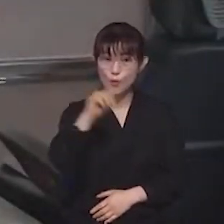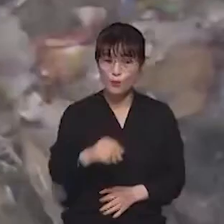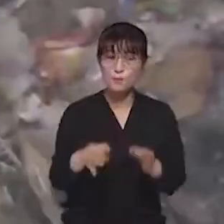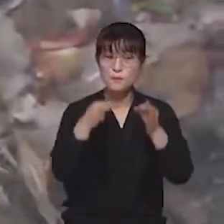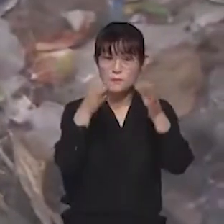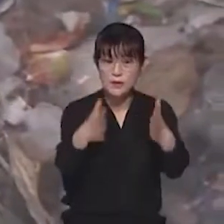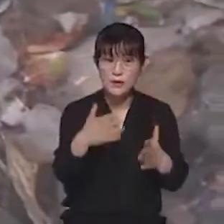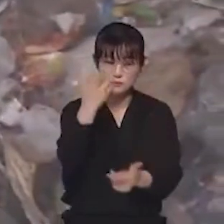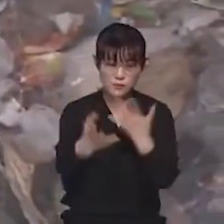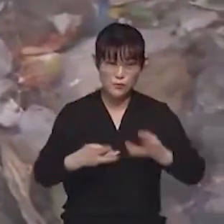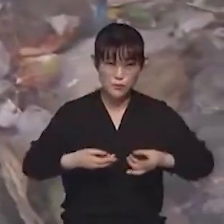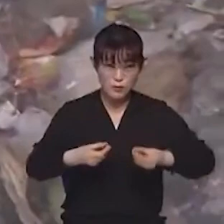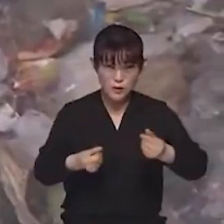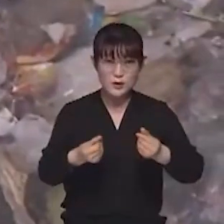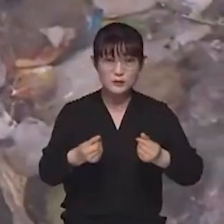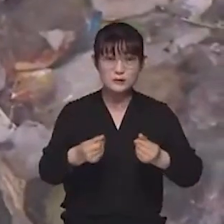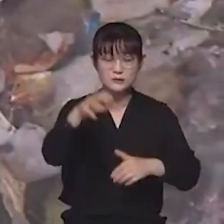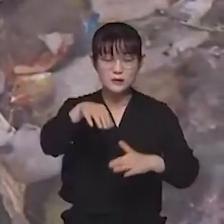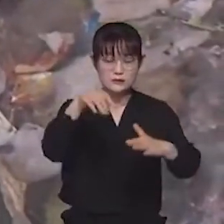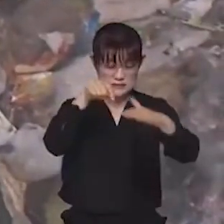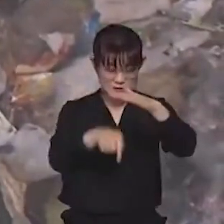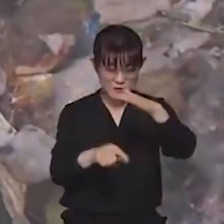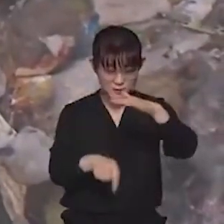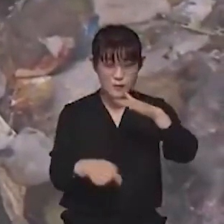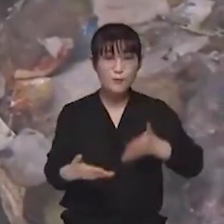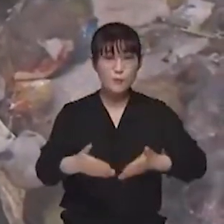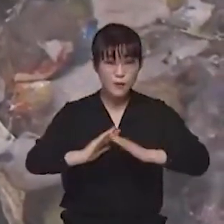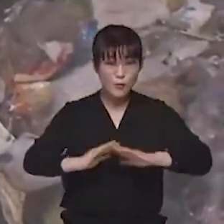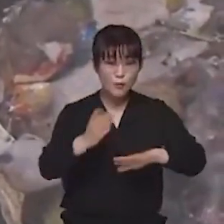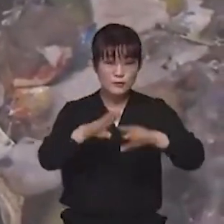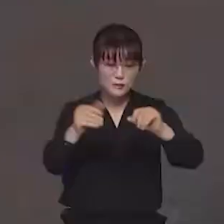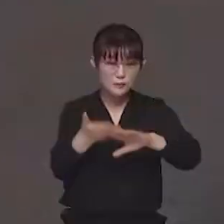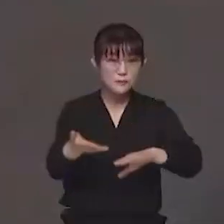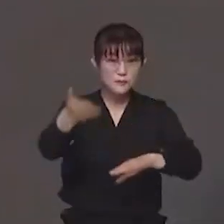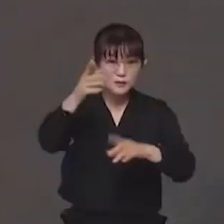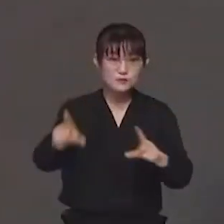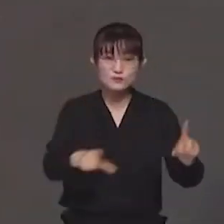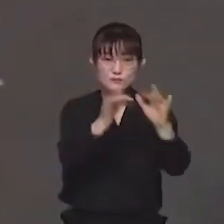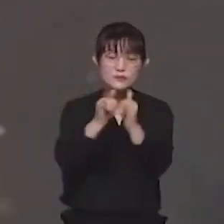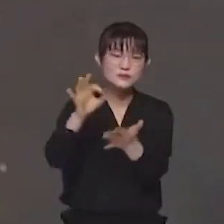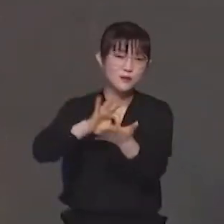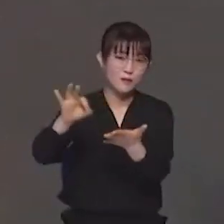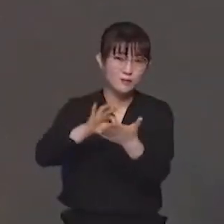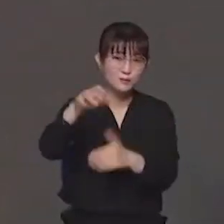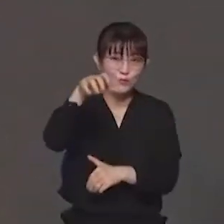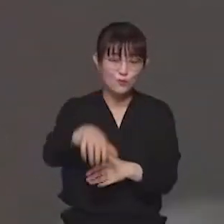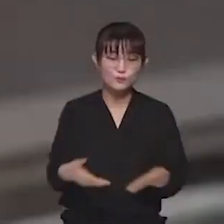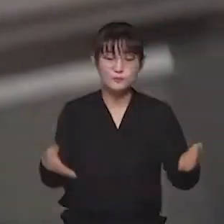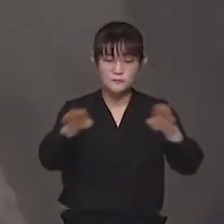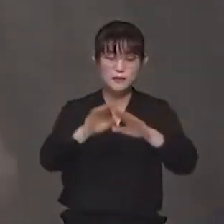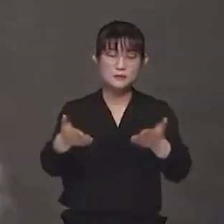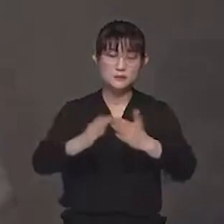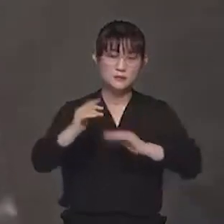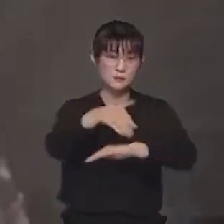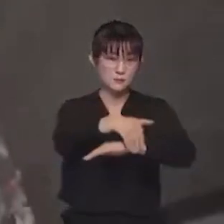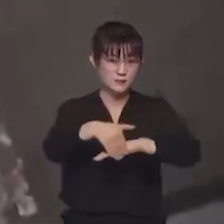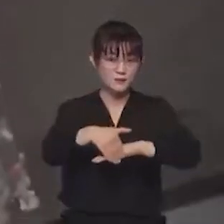투입해 소각장은 지하에 건립하고 지상에는 공원 등의 주민 친화시설을 조성할 계획입니다